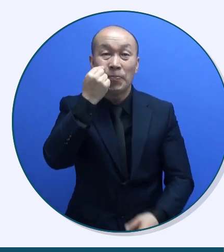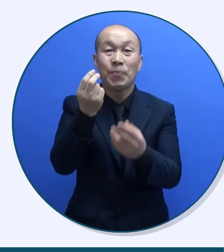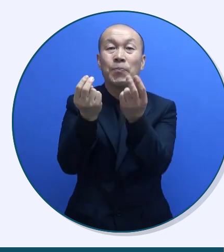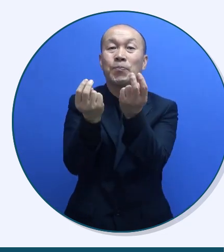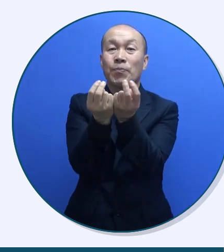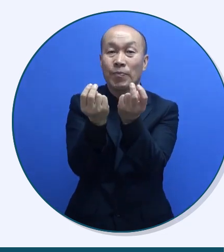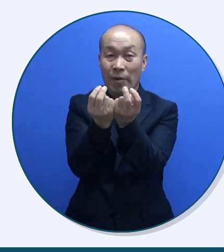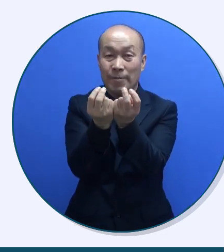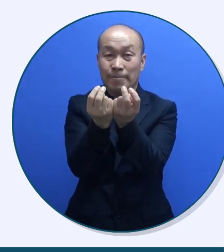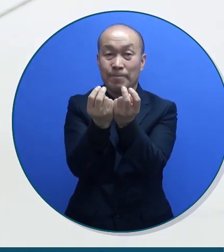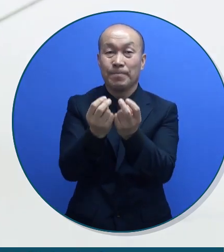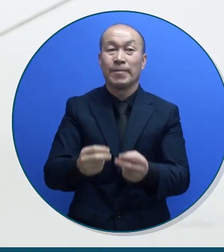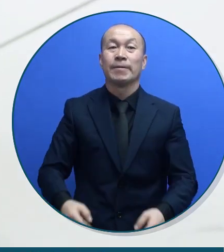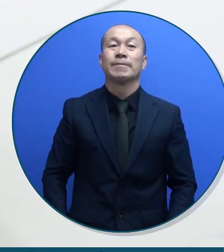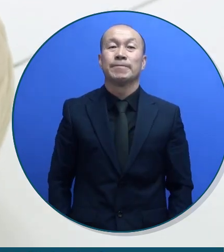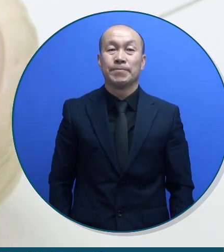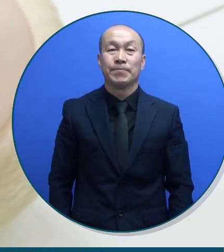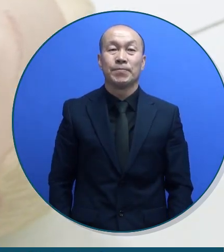다음과 같습니다.